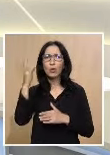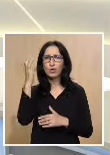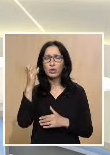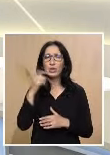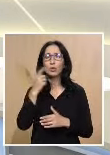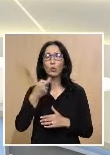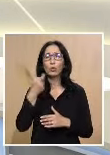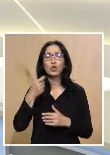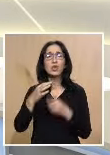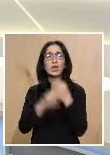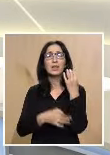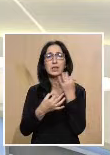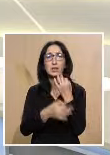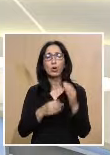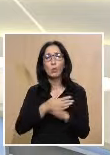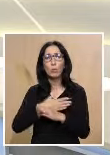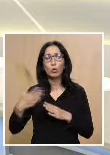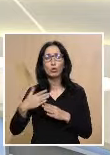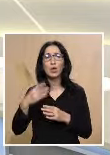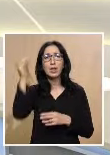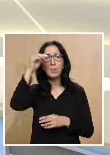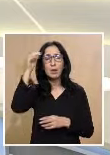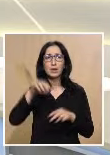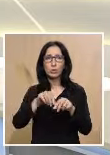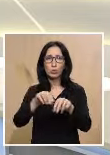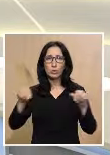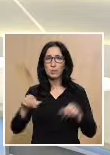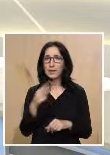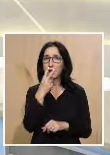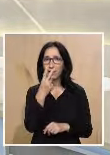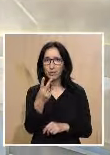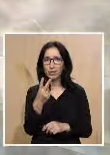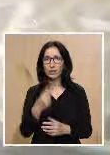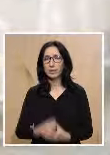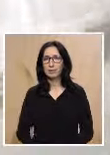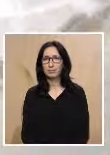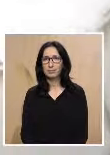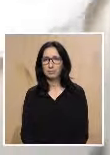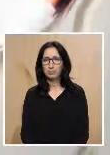история продължава славните традиции на българското земеделие. Вижте!